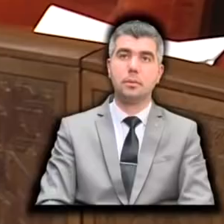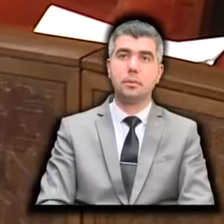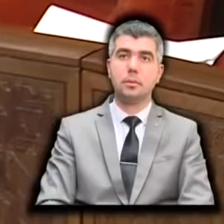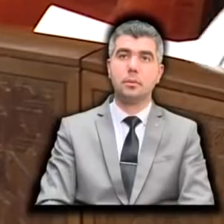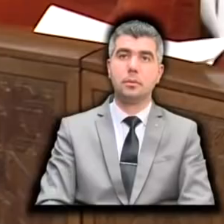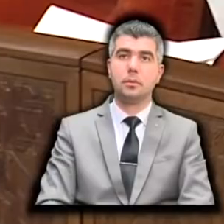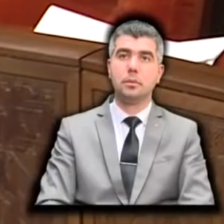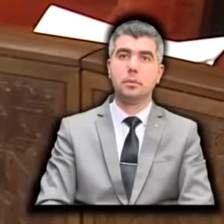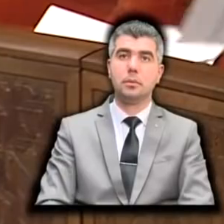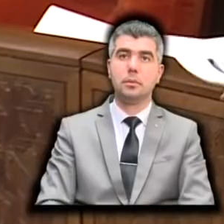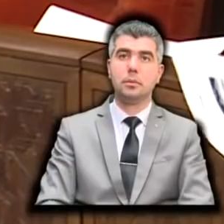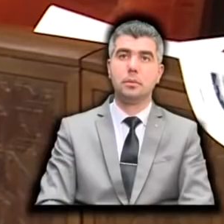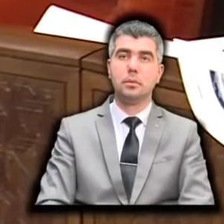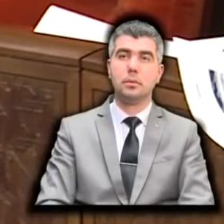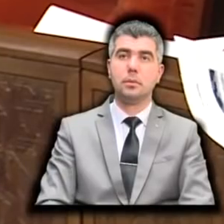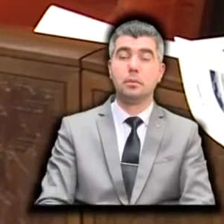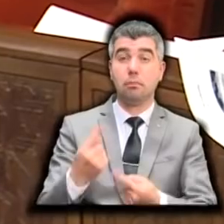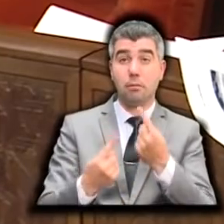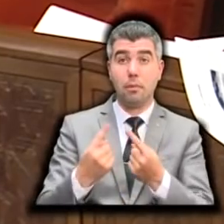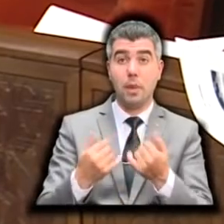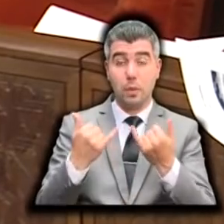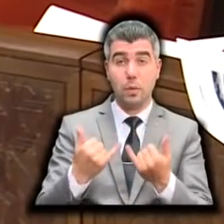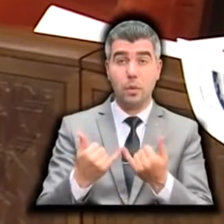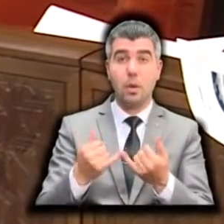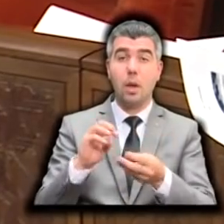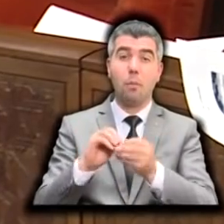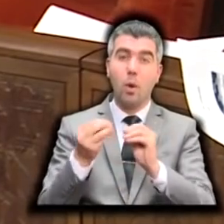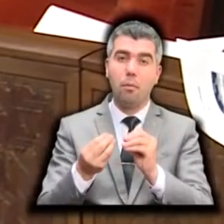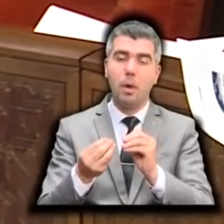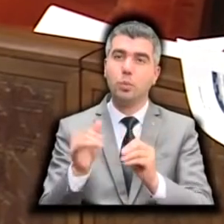إذن تنقولوا الآن المشكل هو